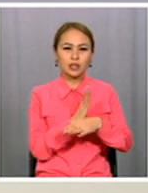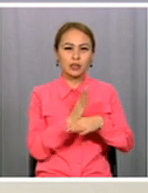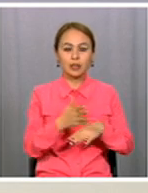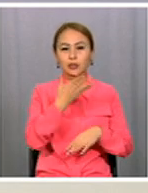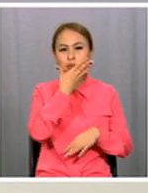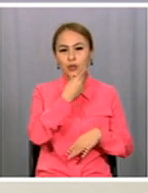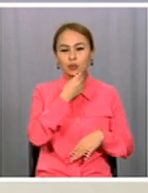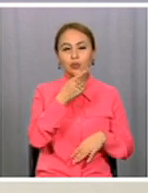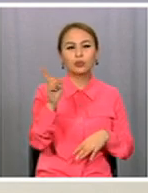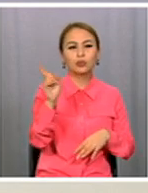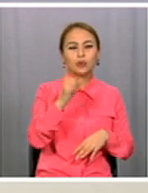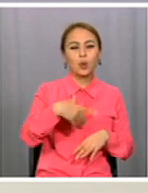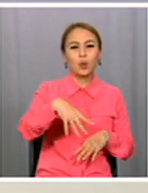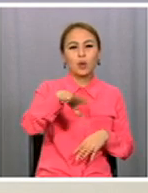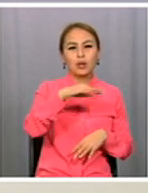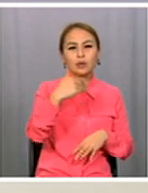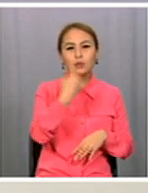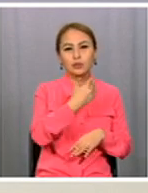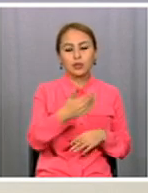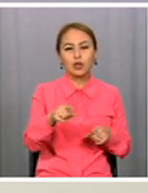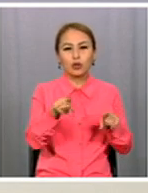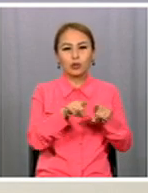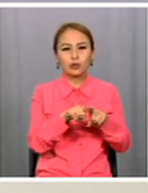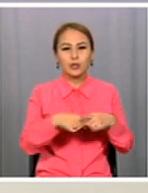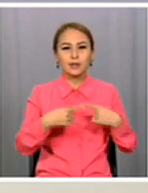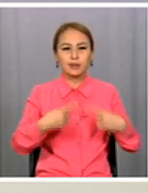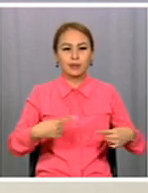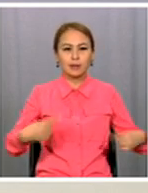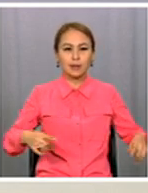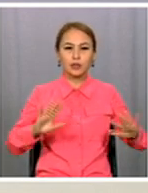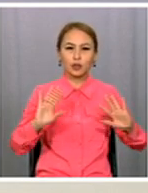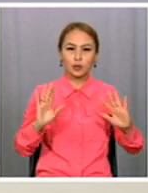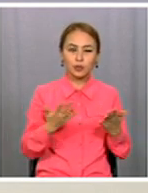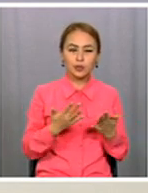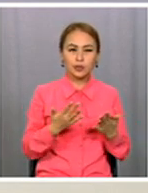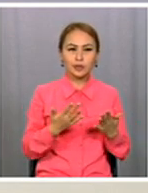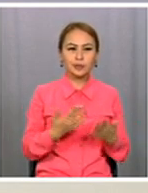үшін оларды өздеріне ұқсас өзге затқа не құбылысқа балау?